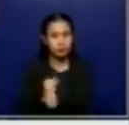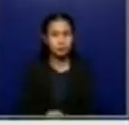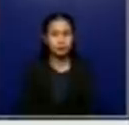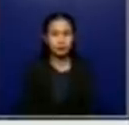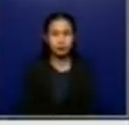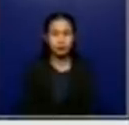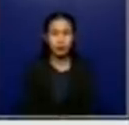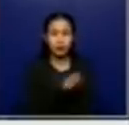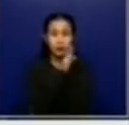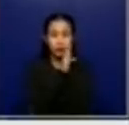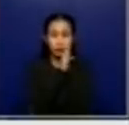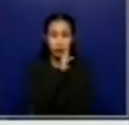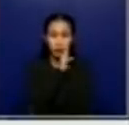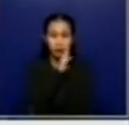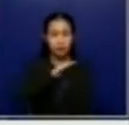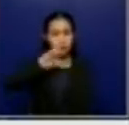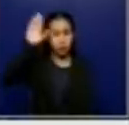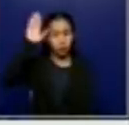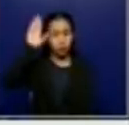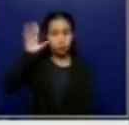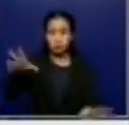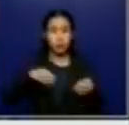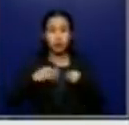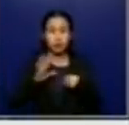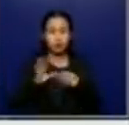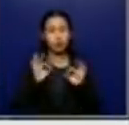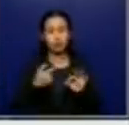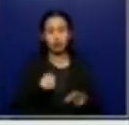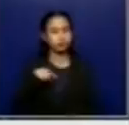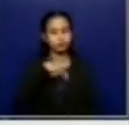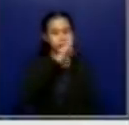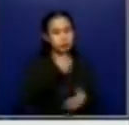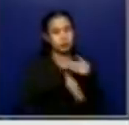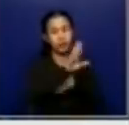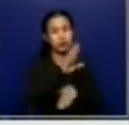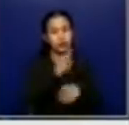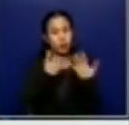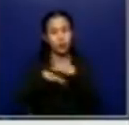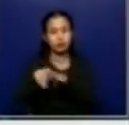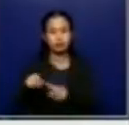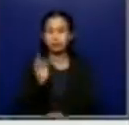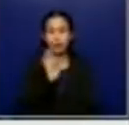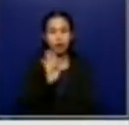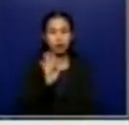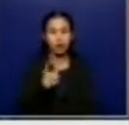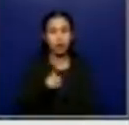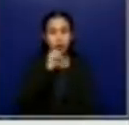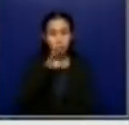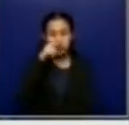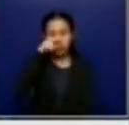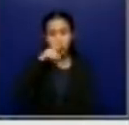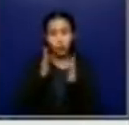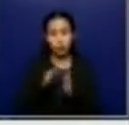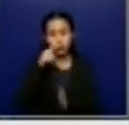ถ้าท่านจะโหวตไม่เห็นด้วยนะไม่ส่งนะพวกผมขอวอล์กเอาไม่ขอร่วมสังฆกรรมแล้วจะบอกกับพี่น้องประชาชนคนไทยว่